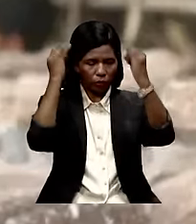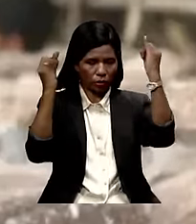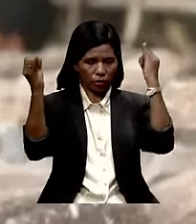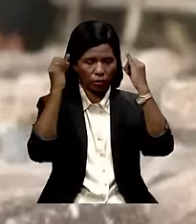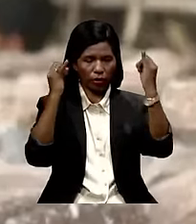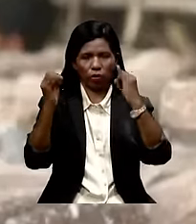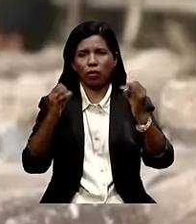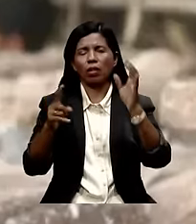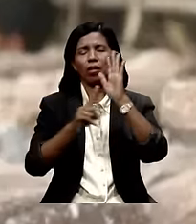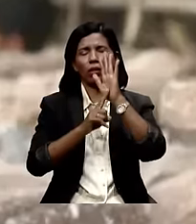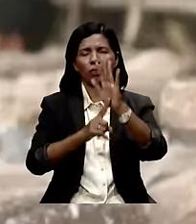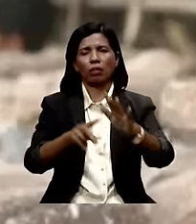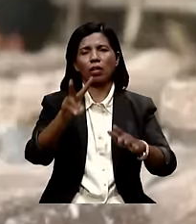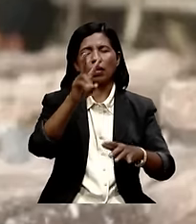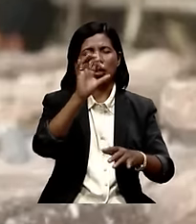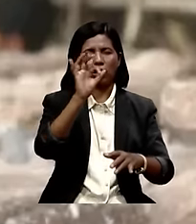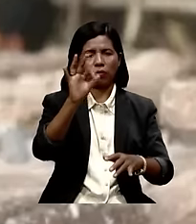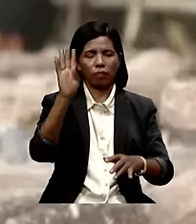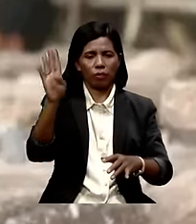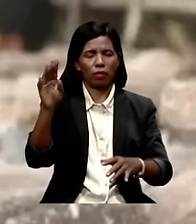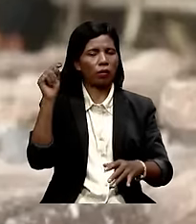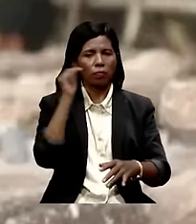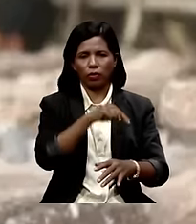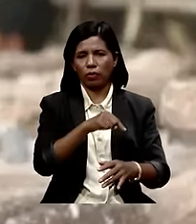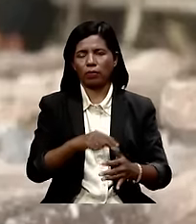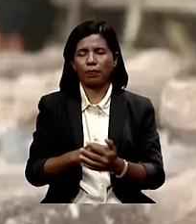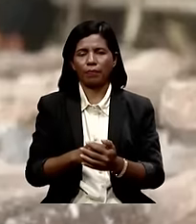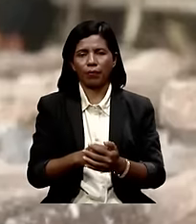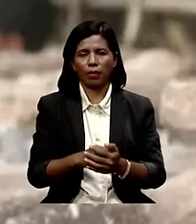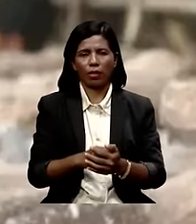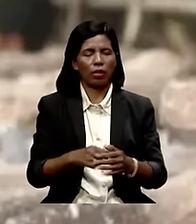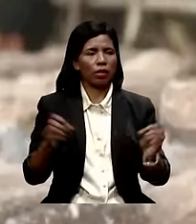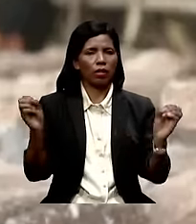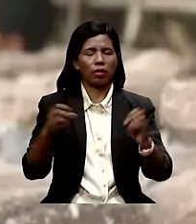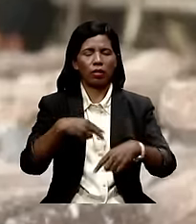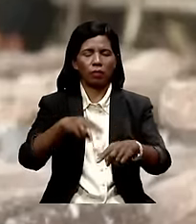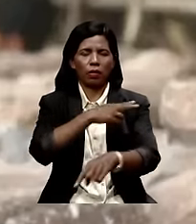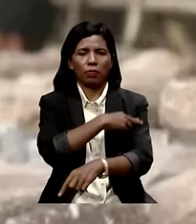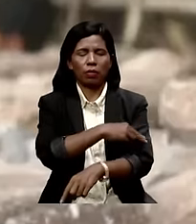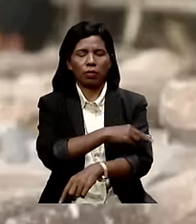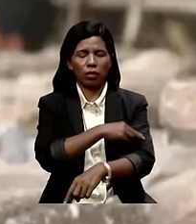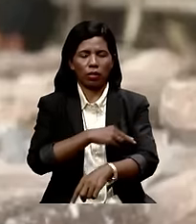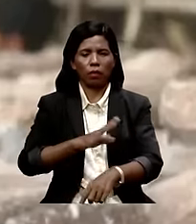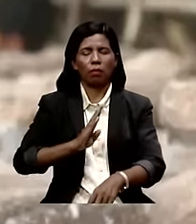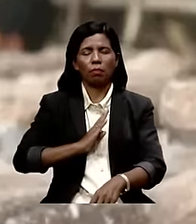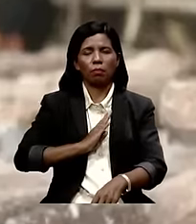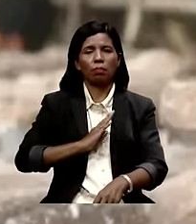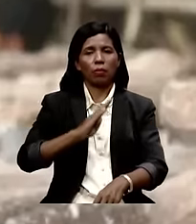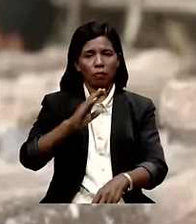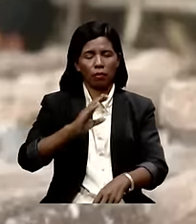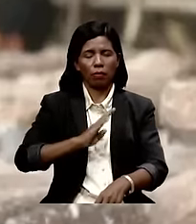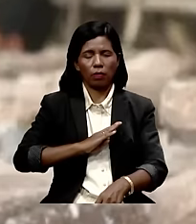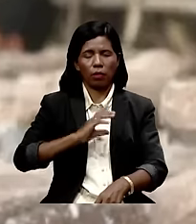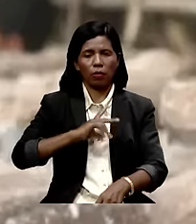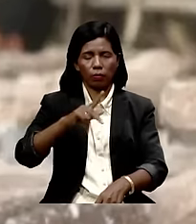maka iviralo siya be Facebook nene falso. Durante na consulta de Centro Saúde Ilomar, nia kutu klaran moras nia ba